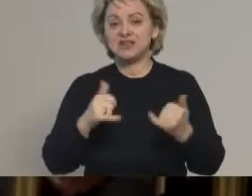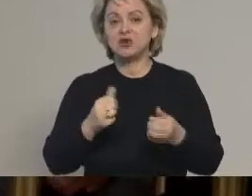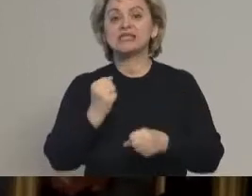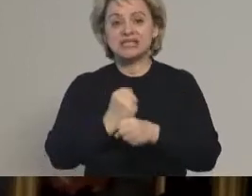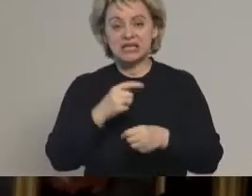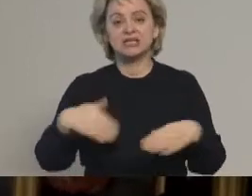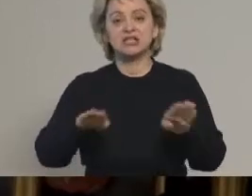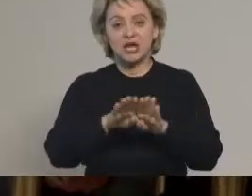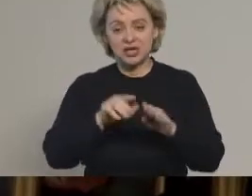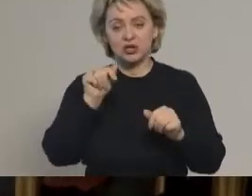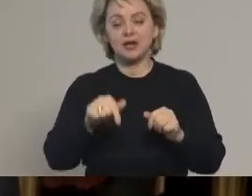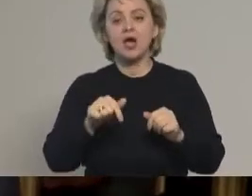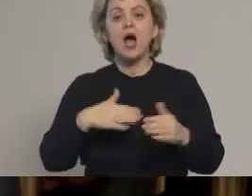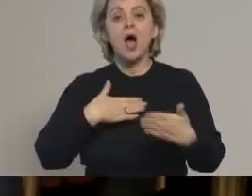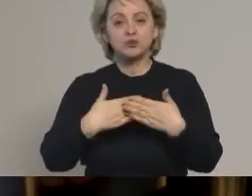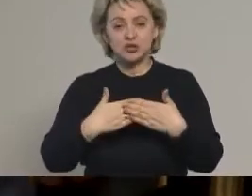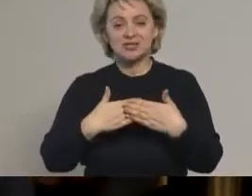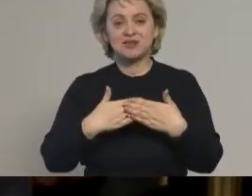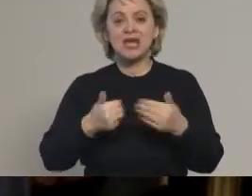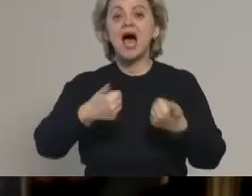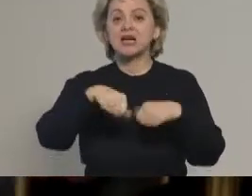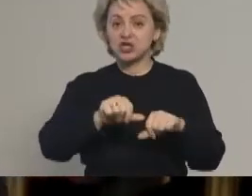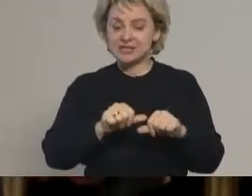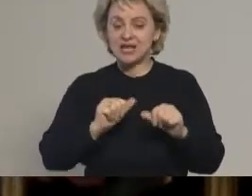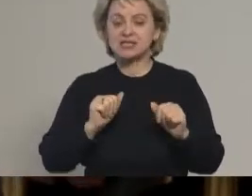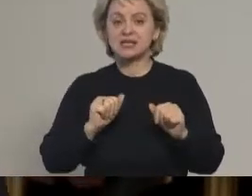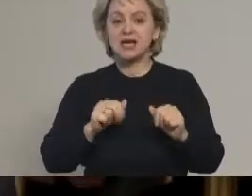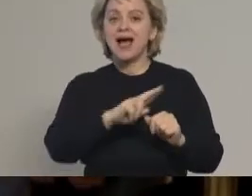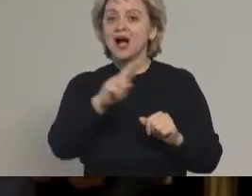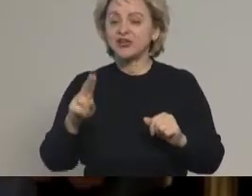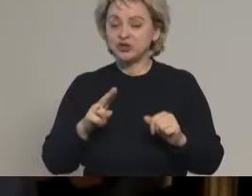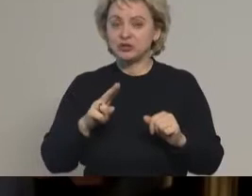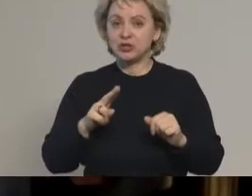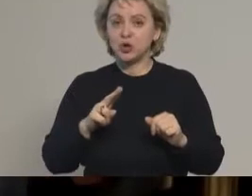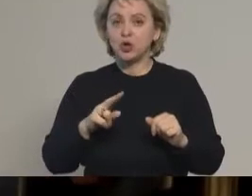созданы такие-то общественные организации,